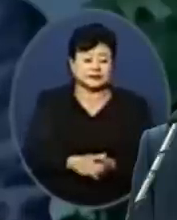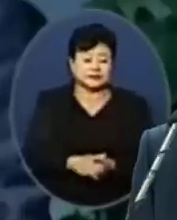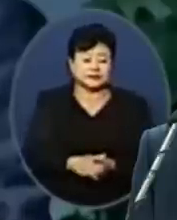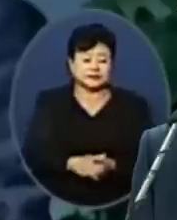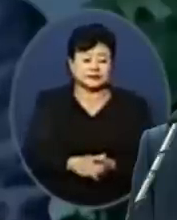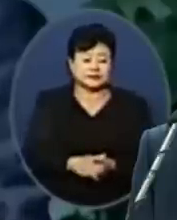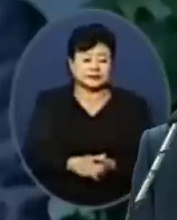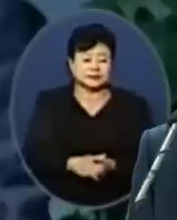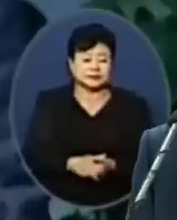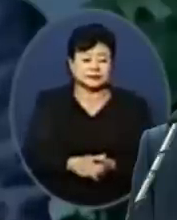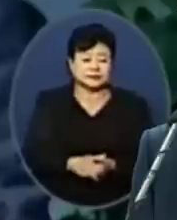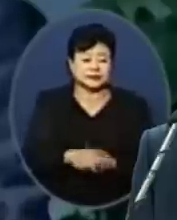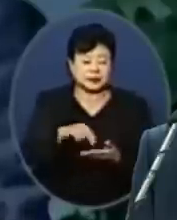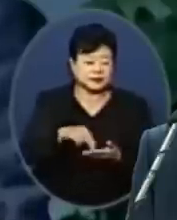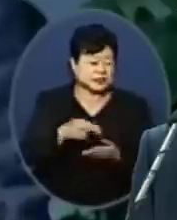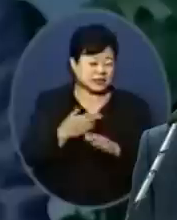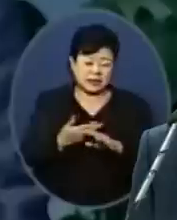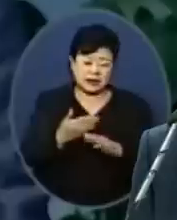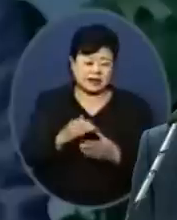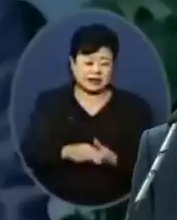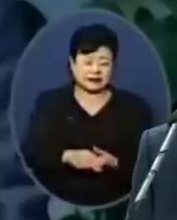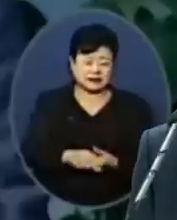그 처신이 완전히 달랐었습니다.